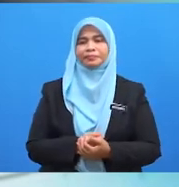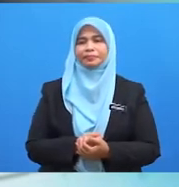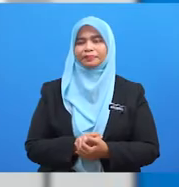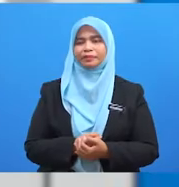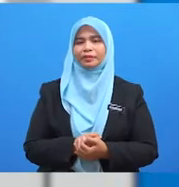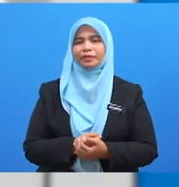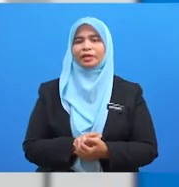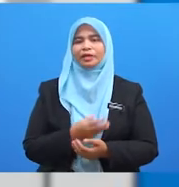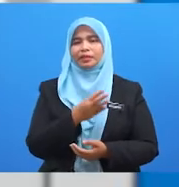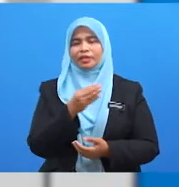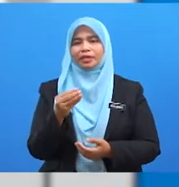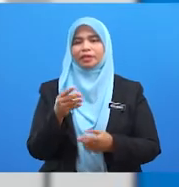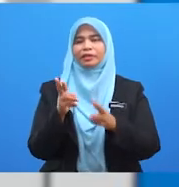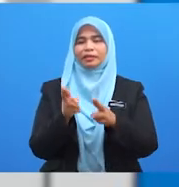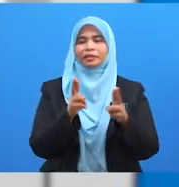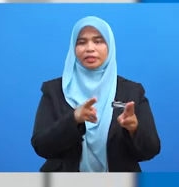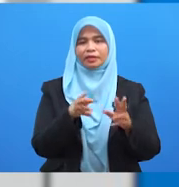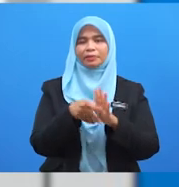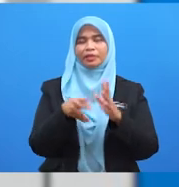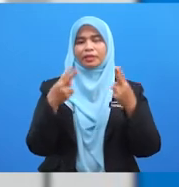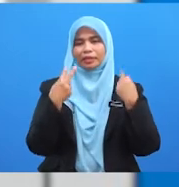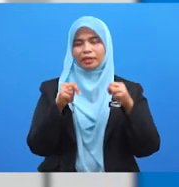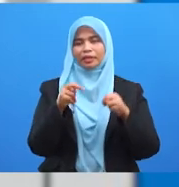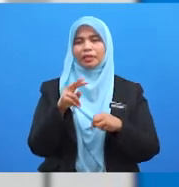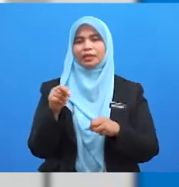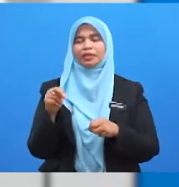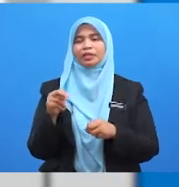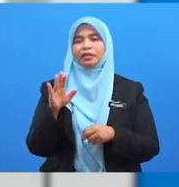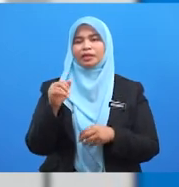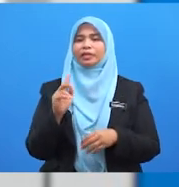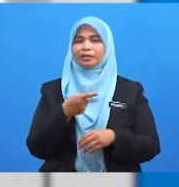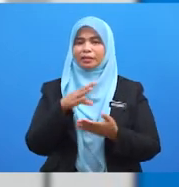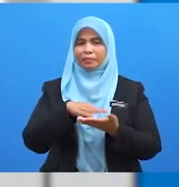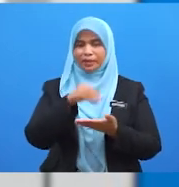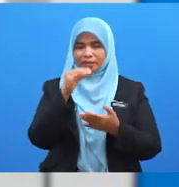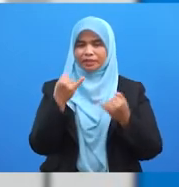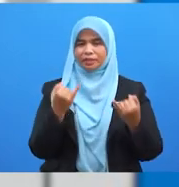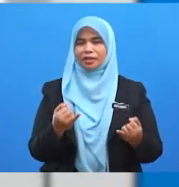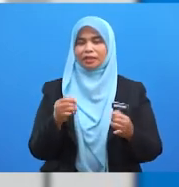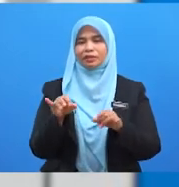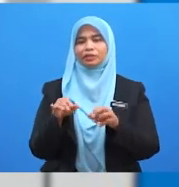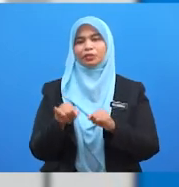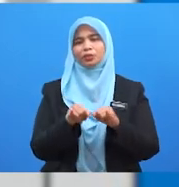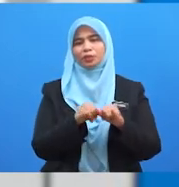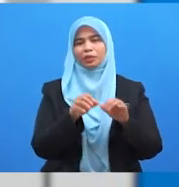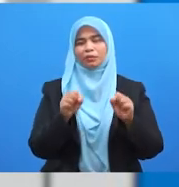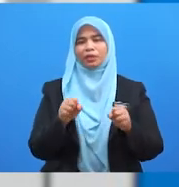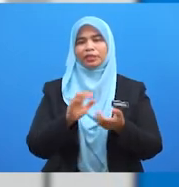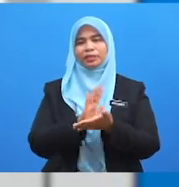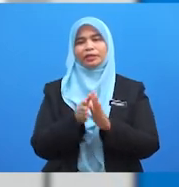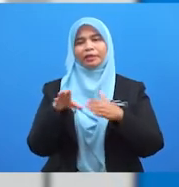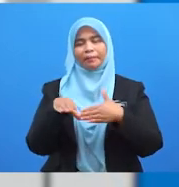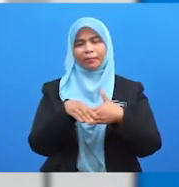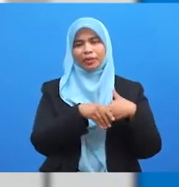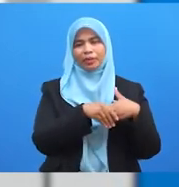keuangan. Malah, rancangan perniagaan yang kita pelajari pada masa kini boleh dijadikan panduan